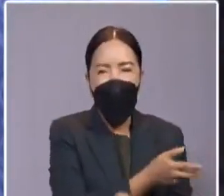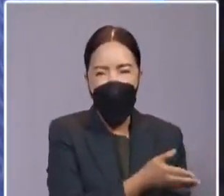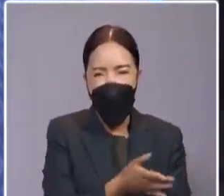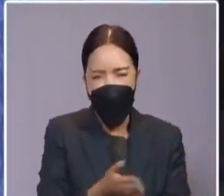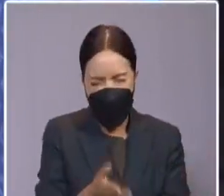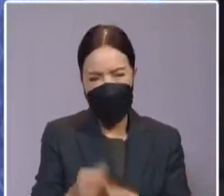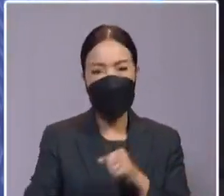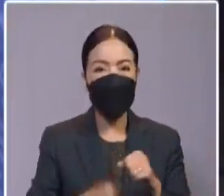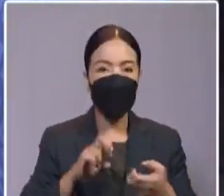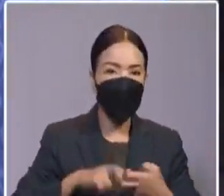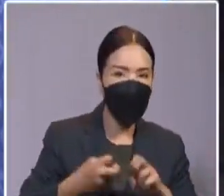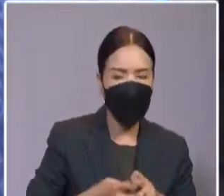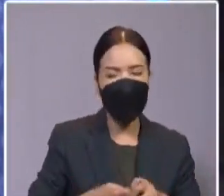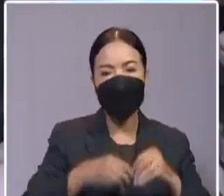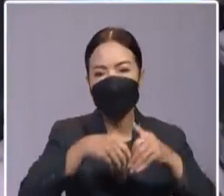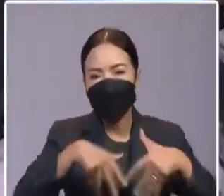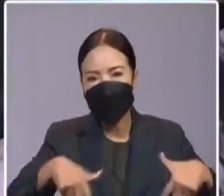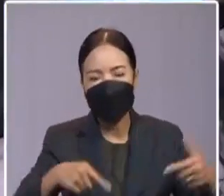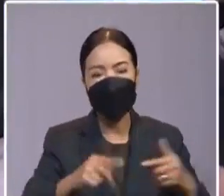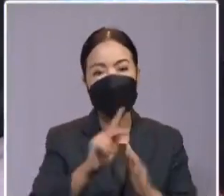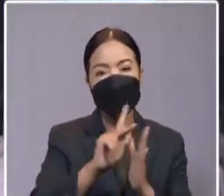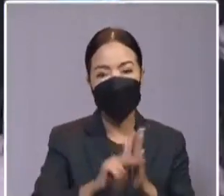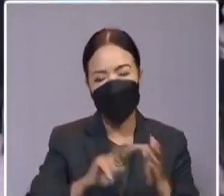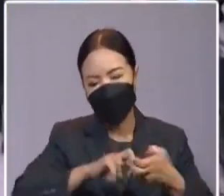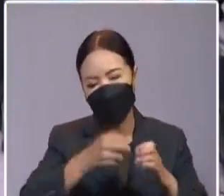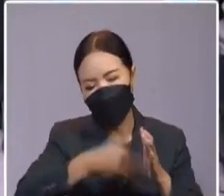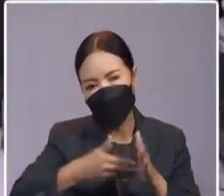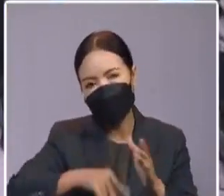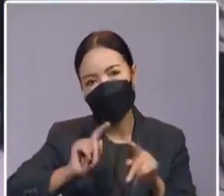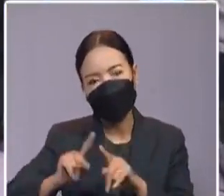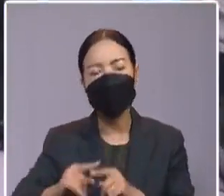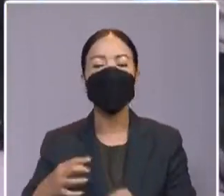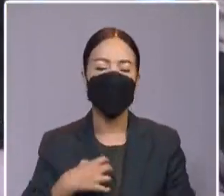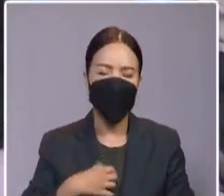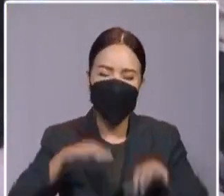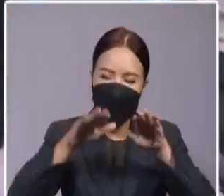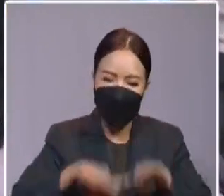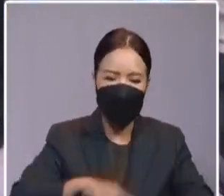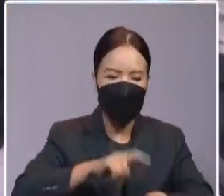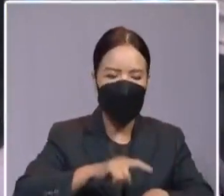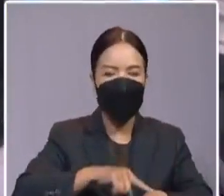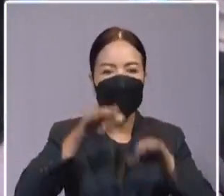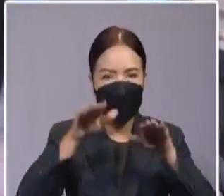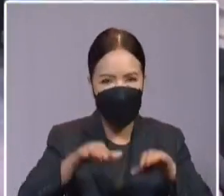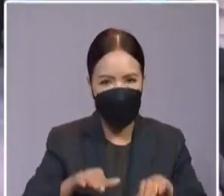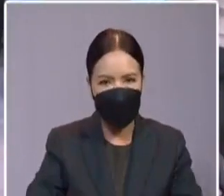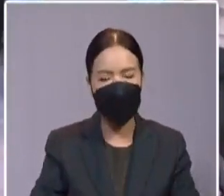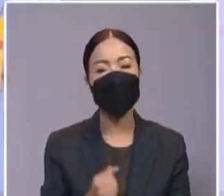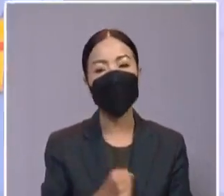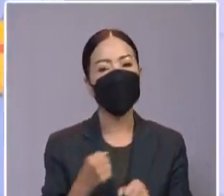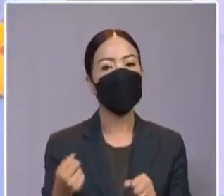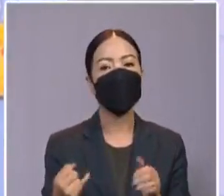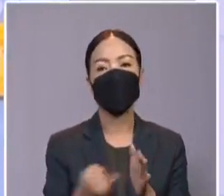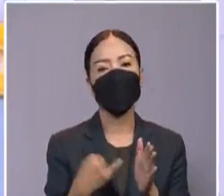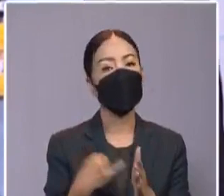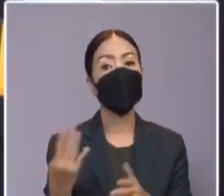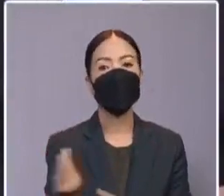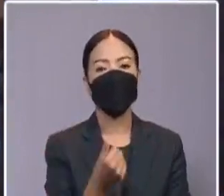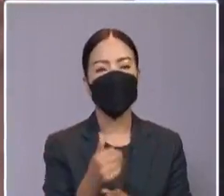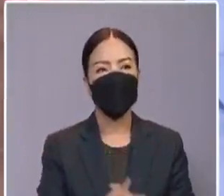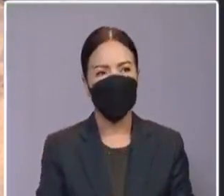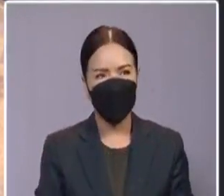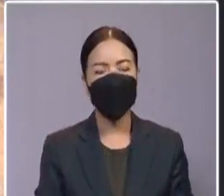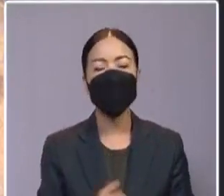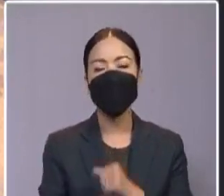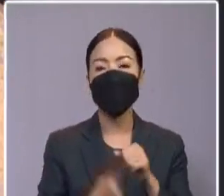ปัญหาเรื่องของโครงสร้างกฎหมายแล้วก็ลดอุปสรรคต่างๆเพื่อที่จะลดภาระของประชาชนอย่างต่อเนื่องนั่นเองอาจารย์วิษณุบอกด้วยนะ